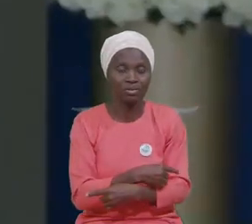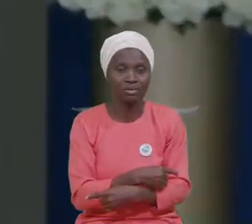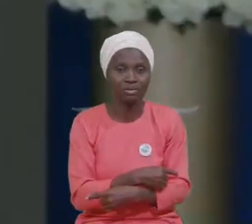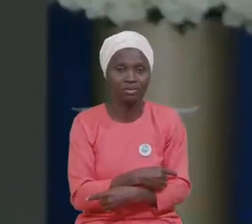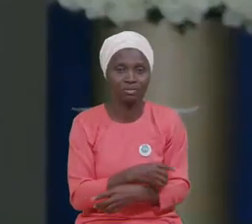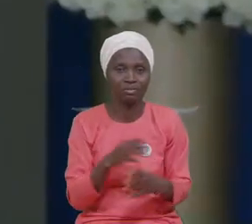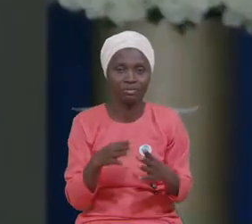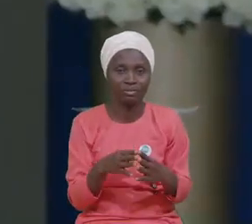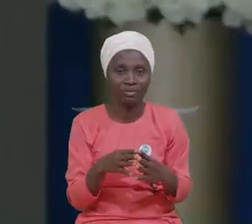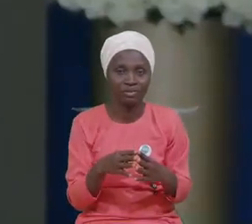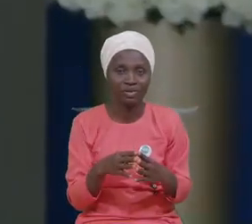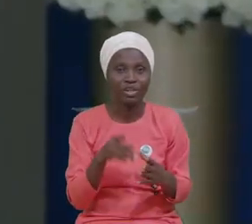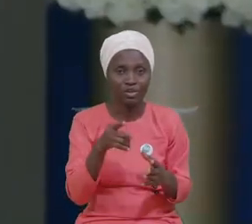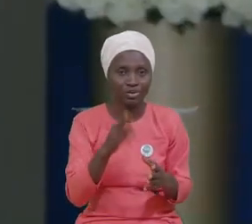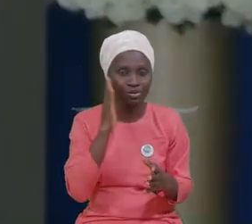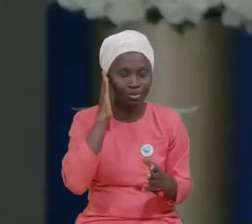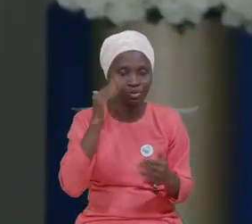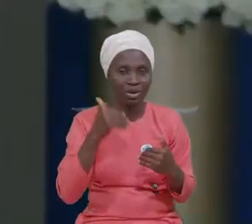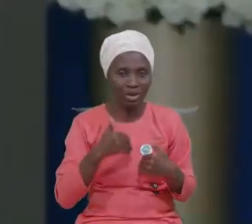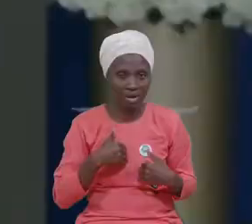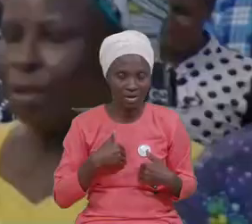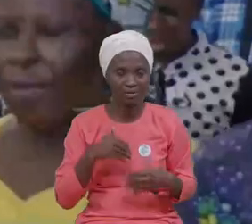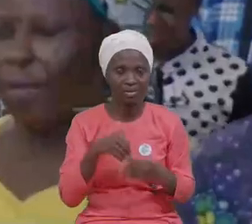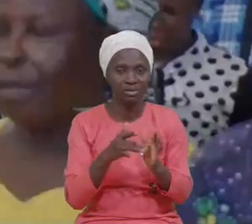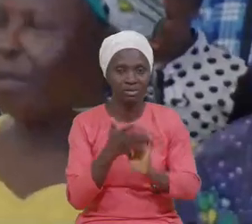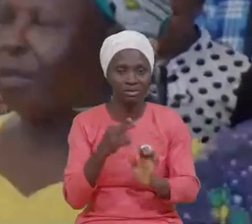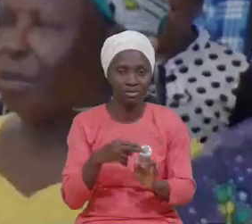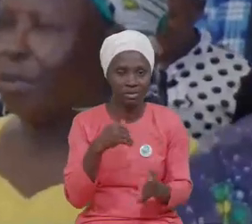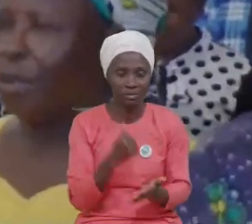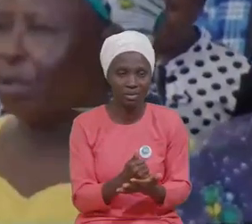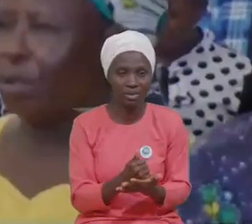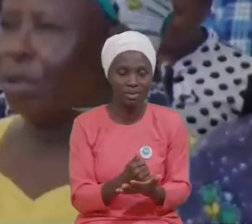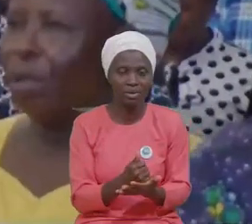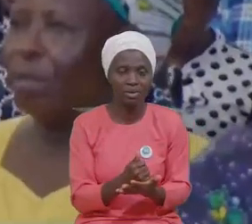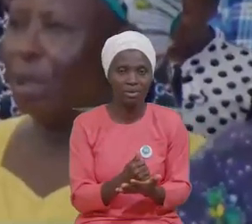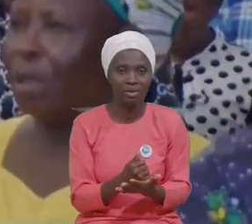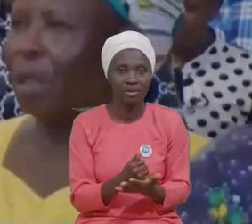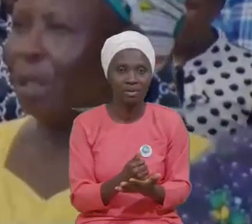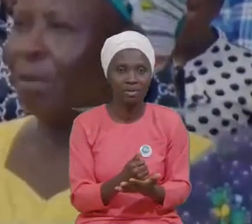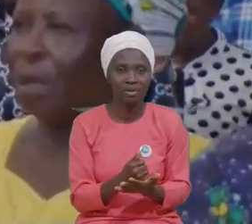Nous deux, nous allons prier pour vous. Vous l'aurez au nom de Jésus.